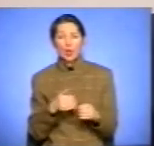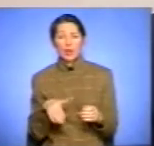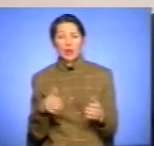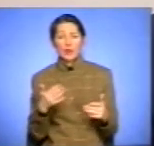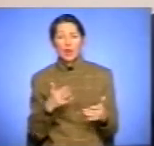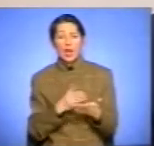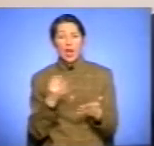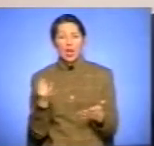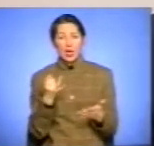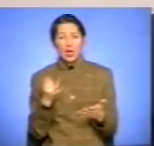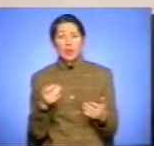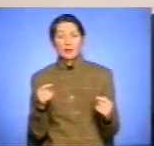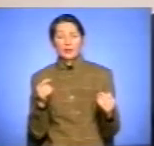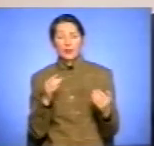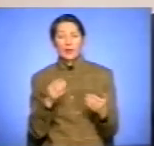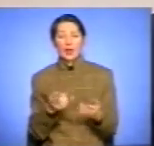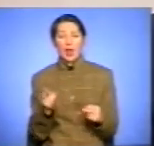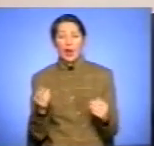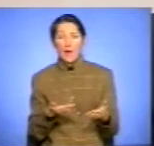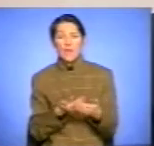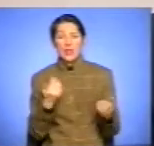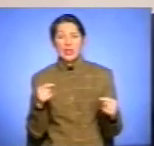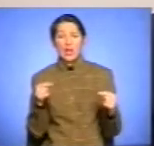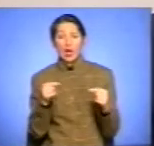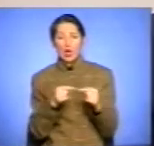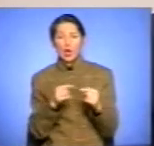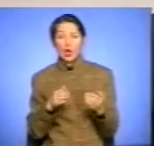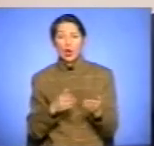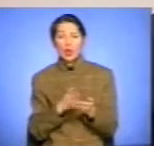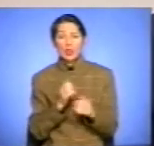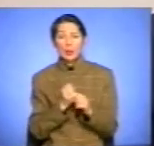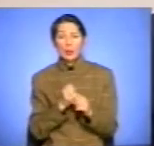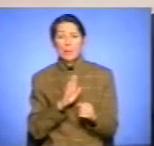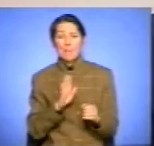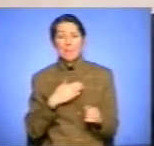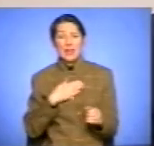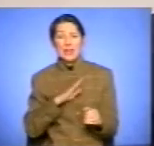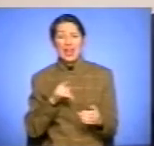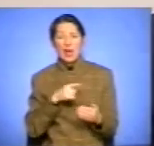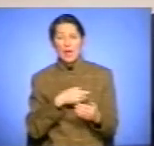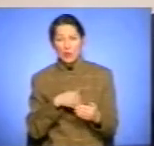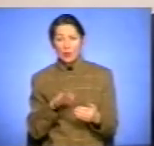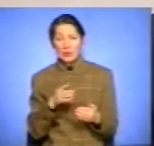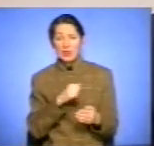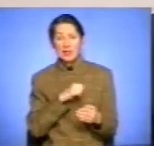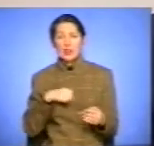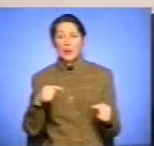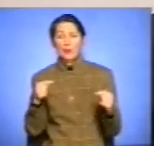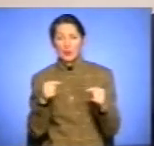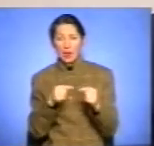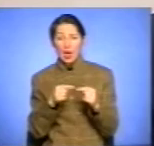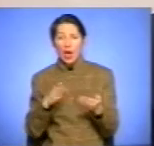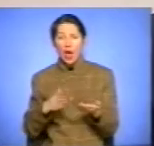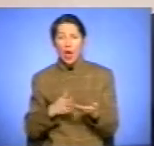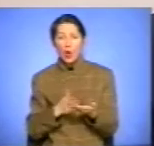але безперечно що від чіткої координації роботи ми не відмовимося по тій причині що саме чітка координація роботи